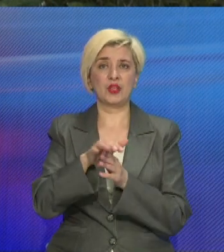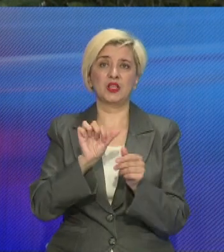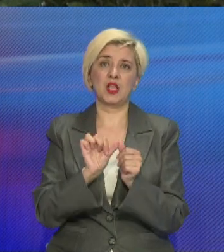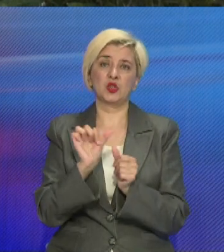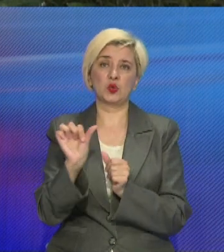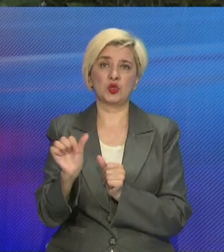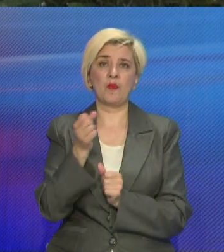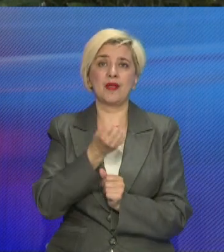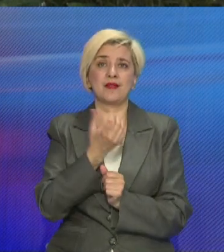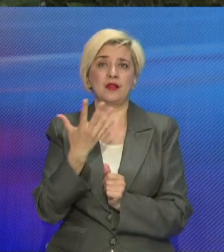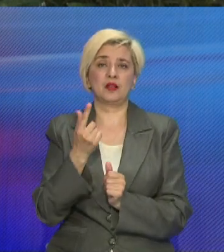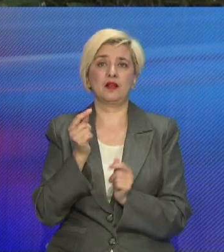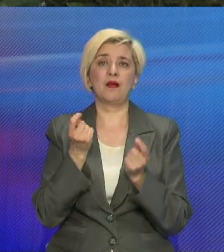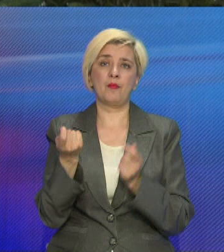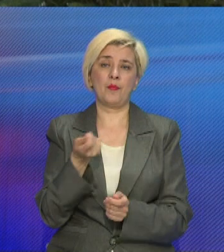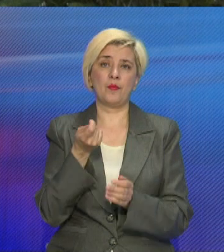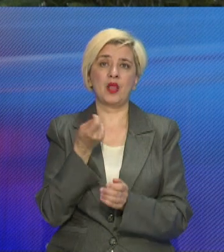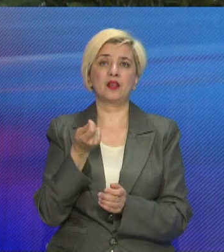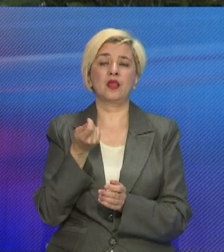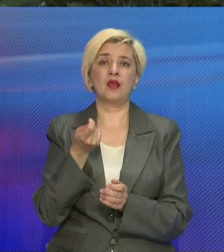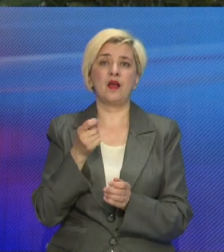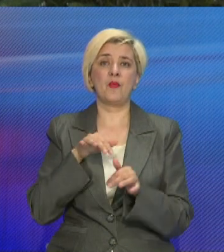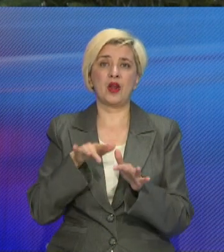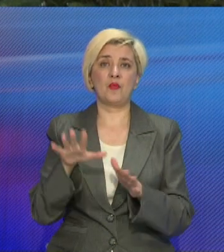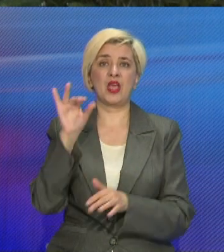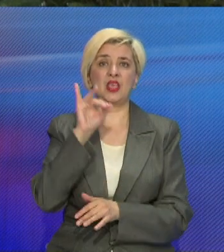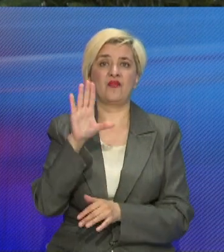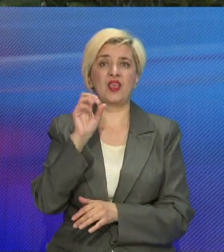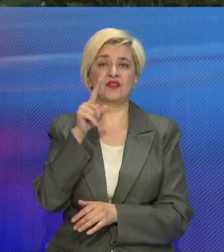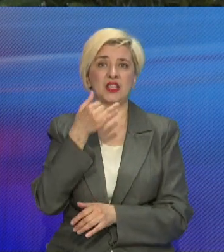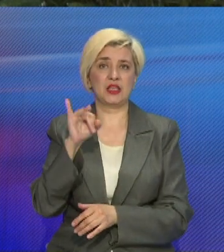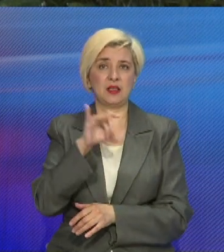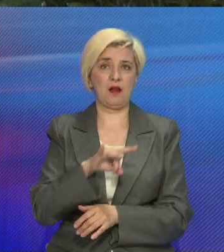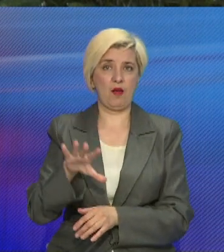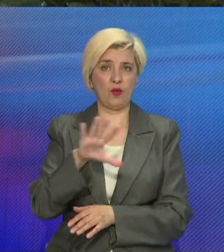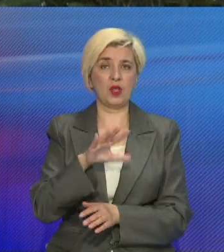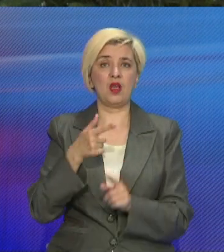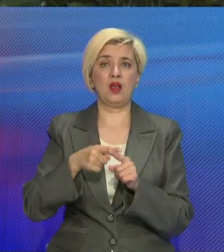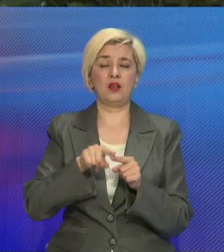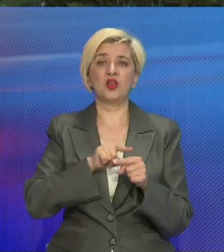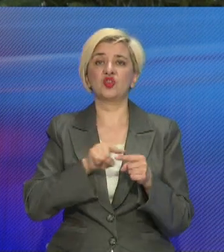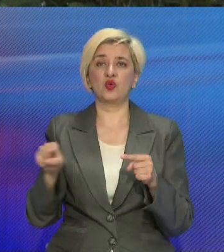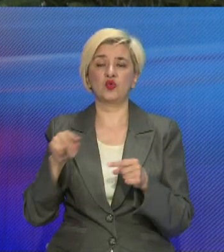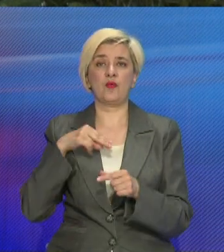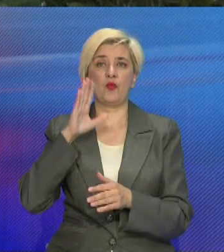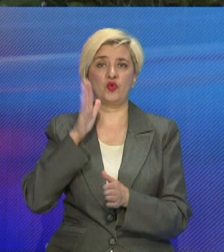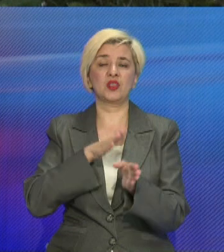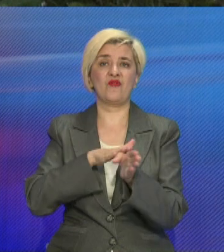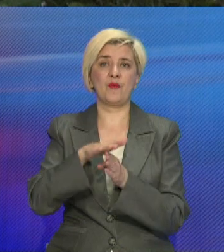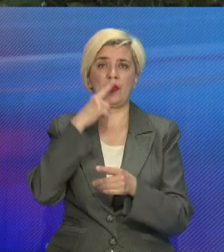нескольких некрупных мероприятий в Ивевском районе, но это текущая работа, она будет выполнена в ближайшее